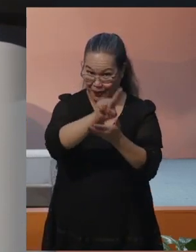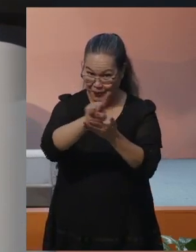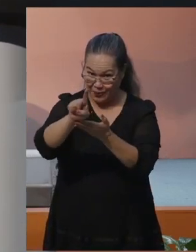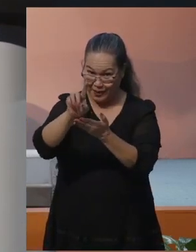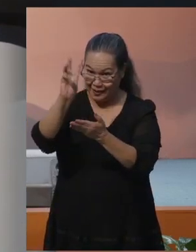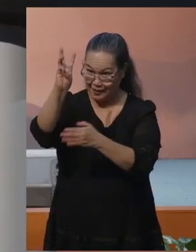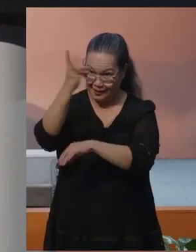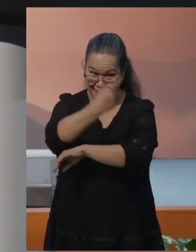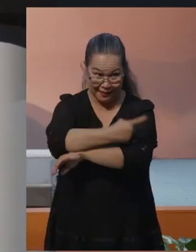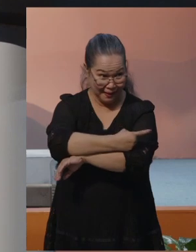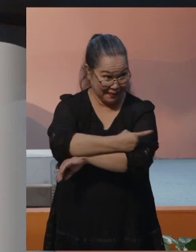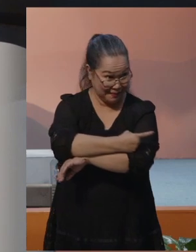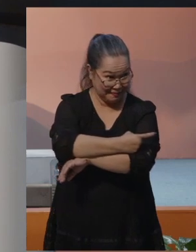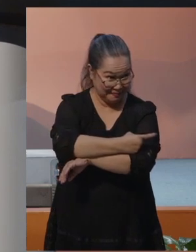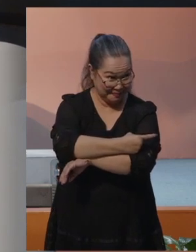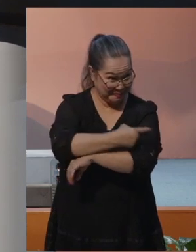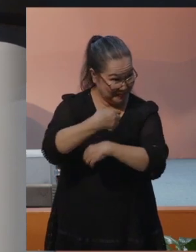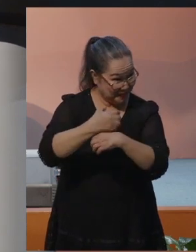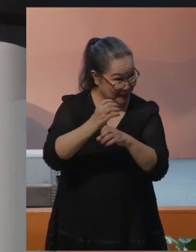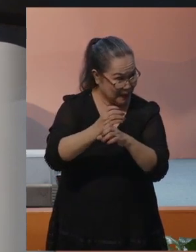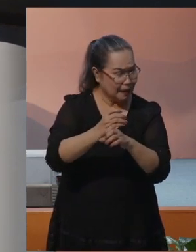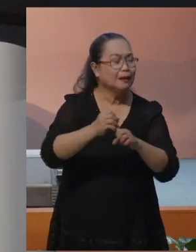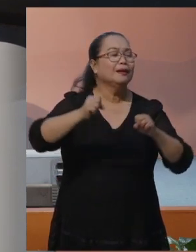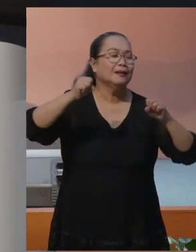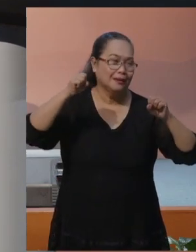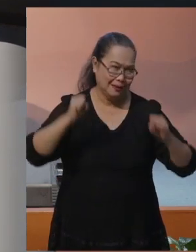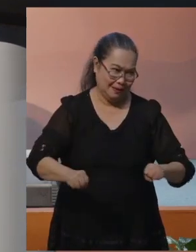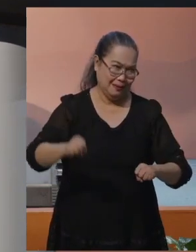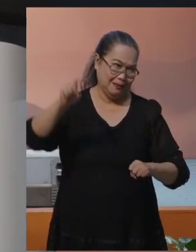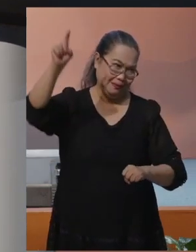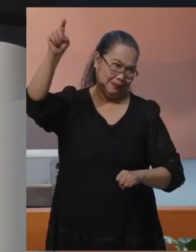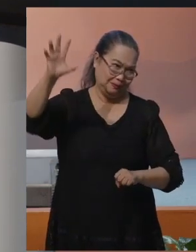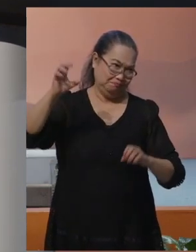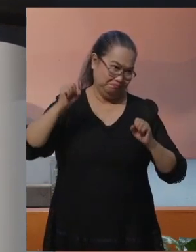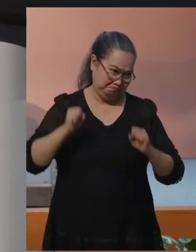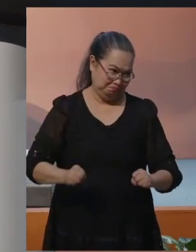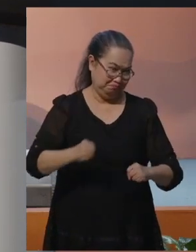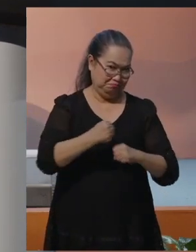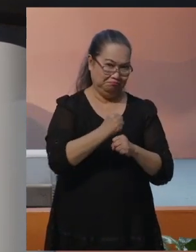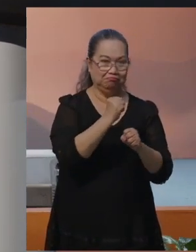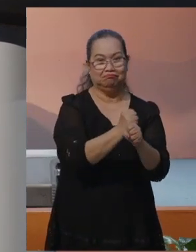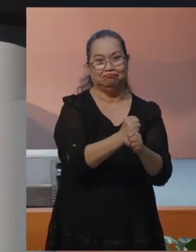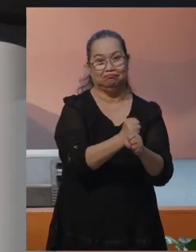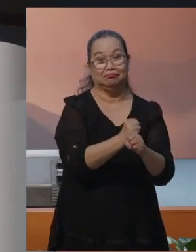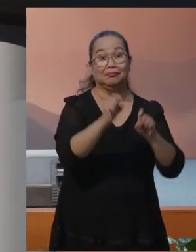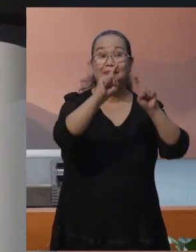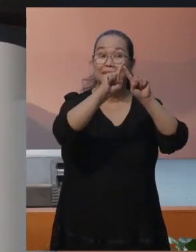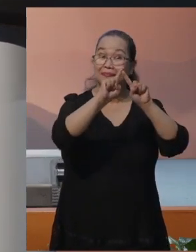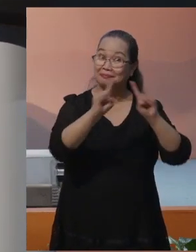6 na araw, kaya niyang gawin yun. Pero,